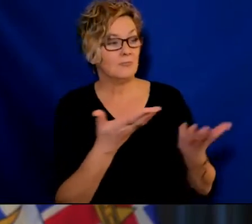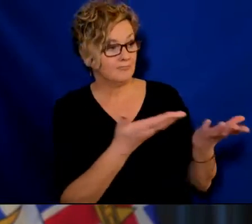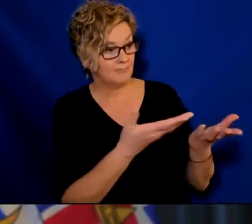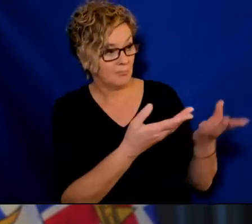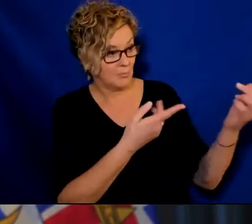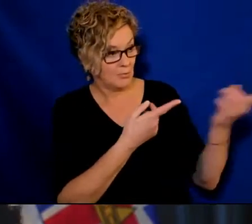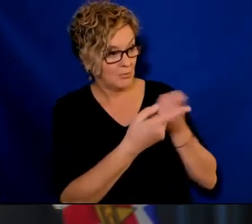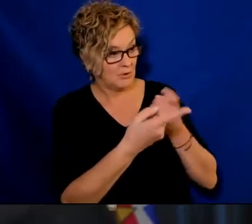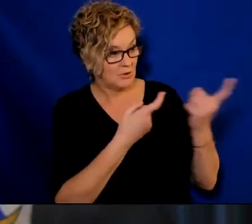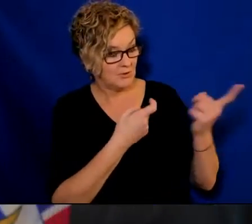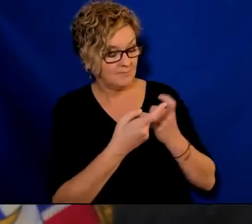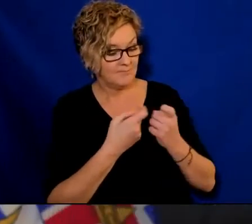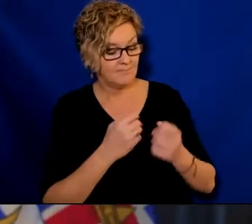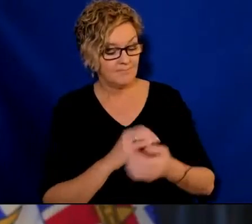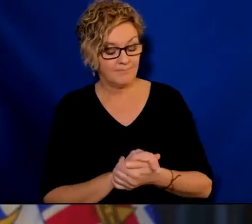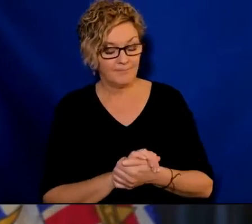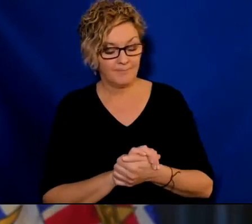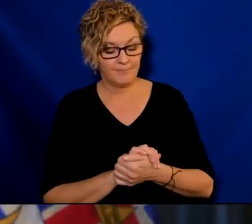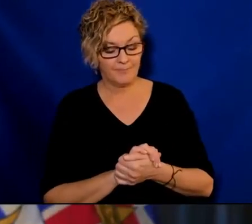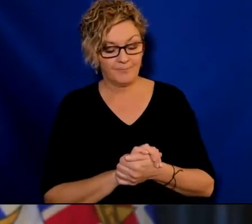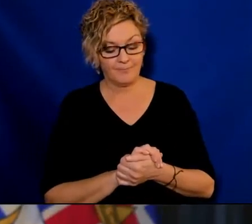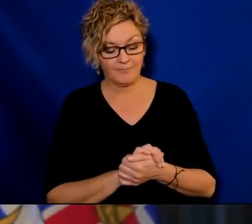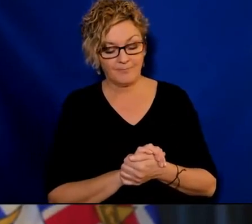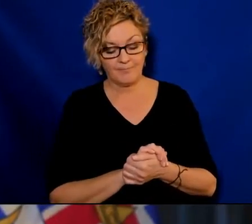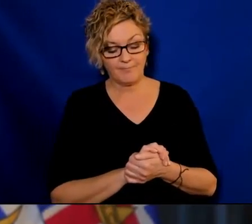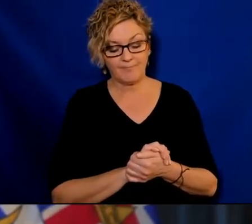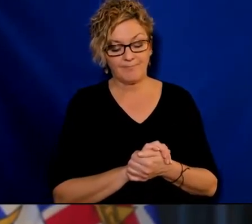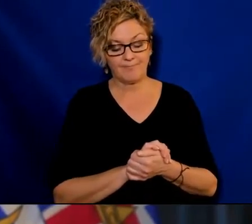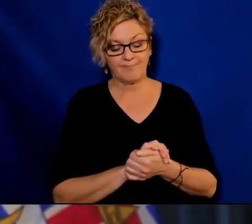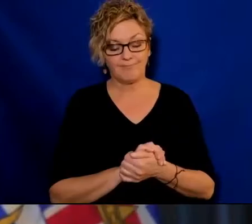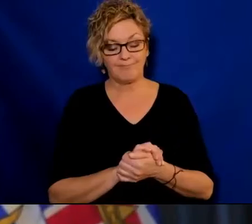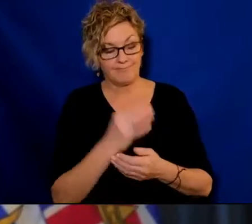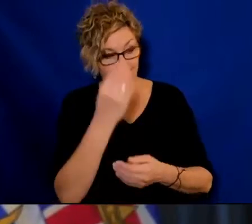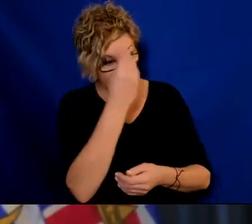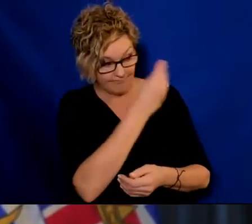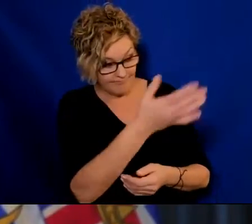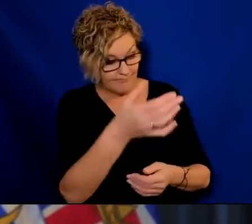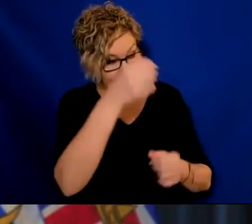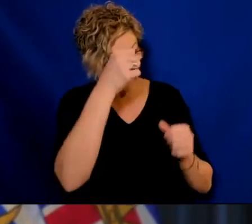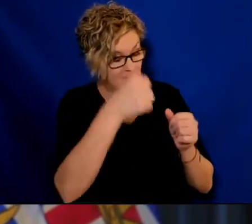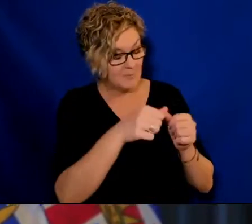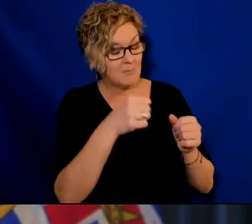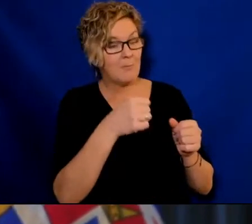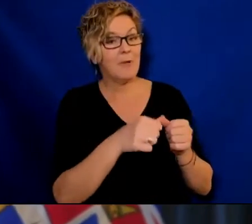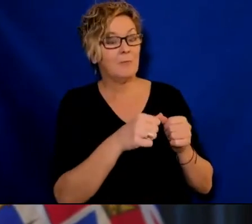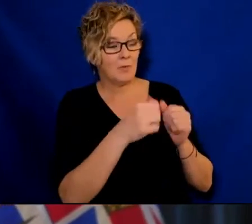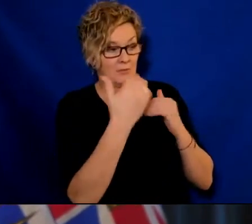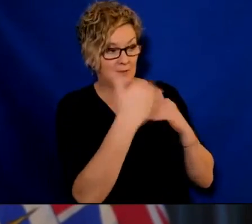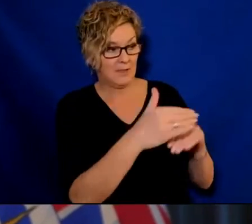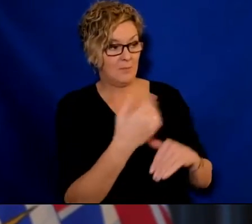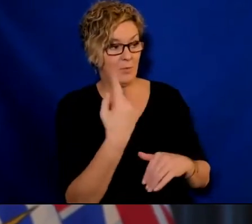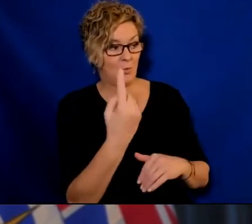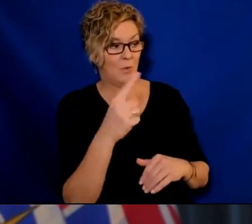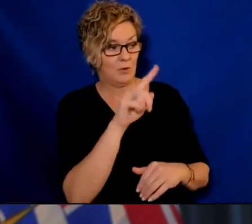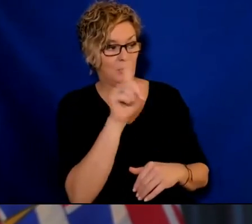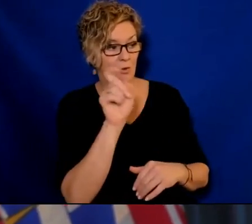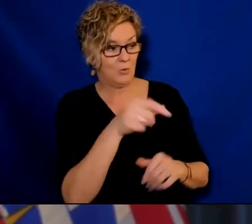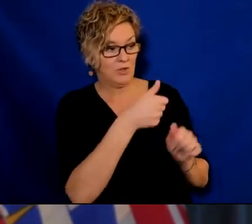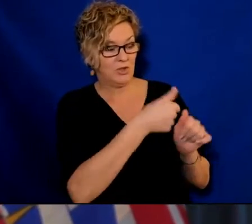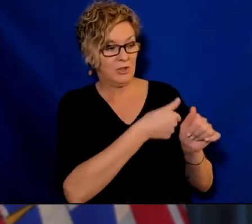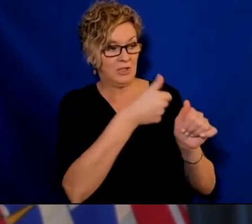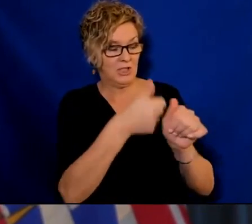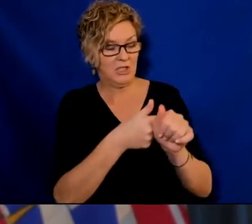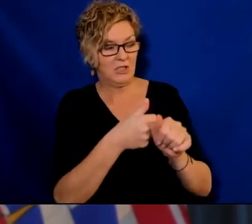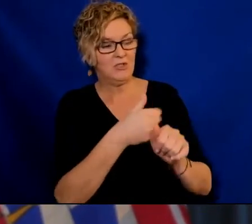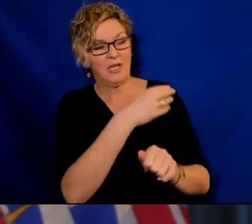questions. Thank you, Minister. As a reminder to everybody on the phone, please press star one to enter the queue. You are limited to one question and one follow-up